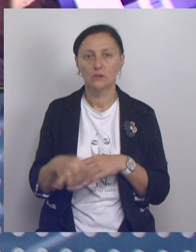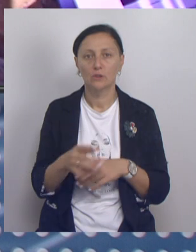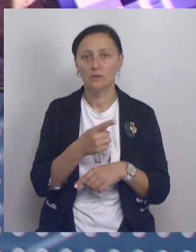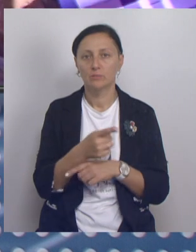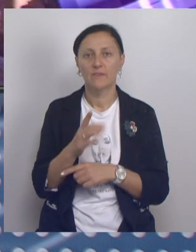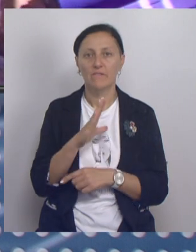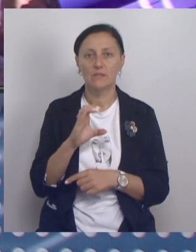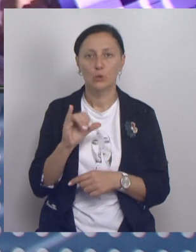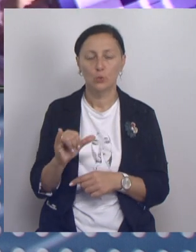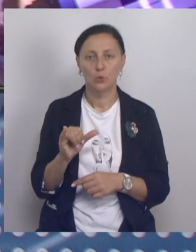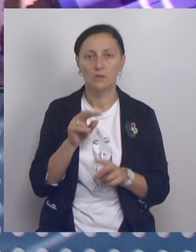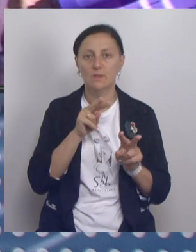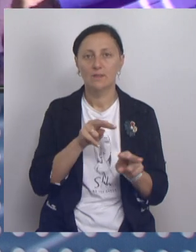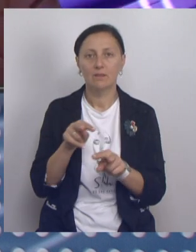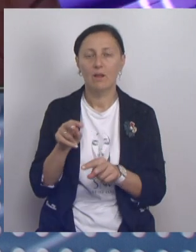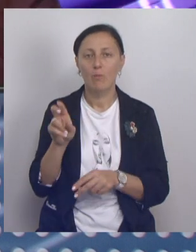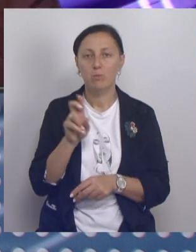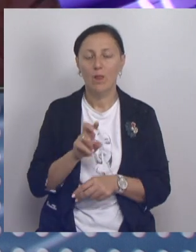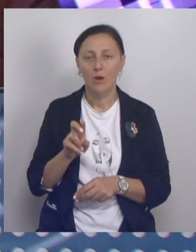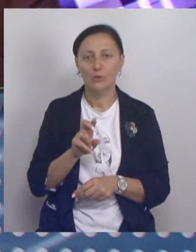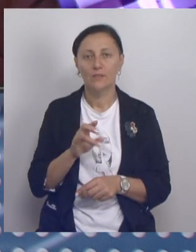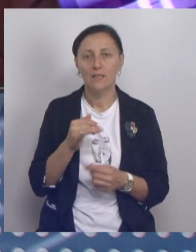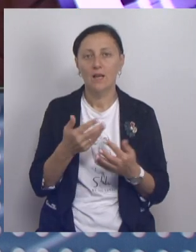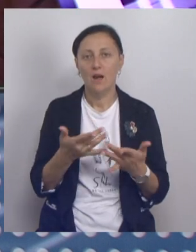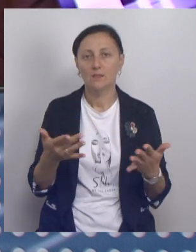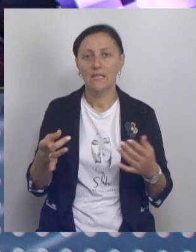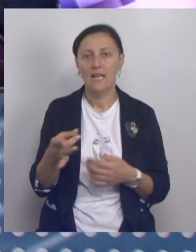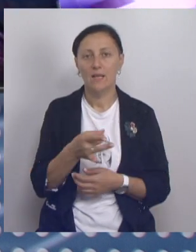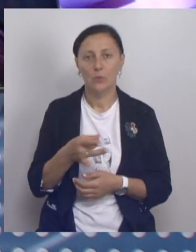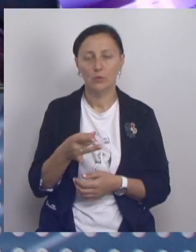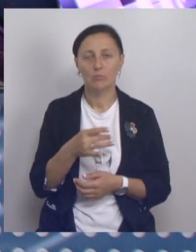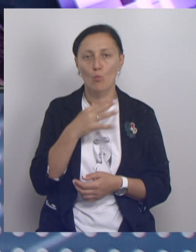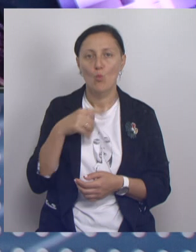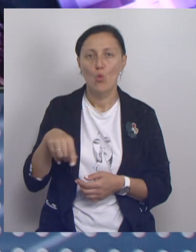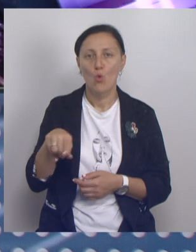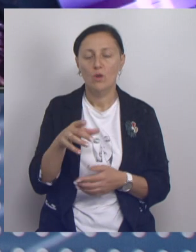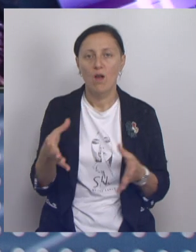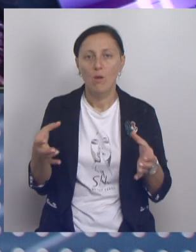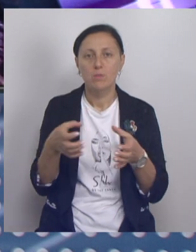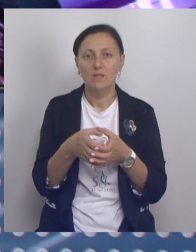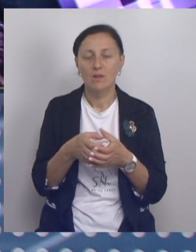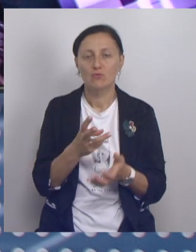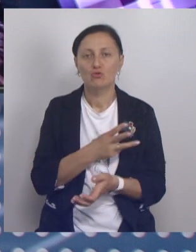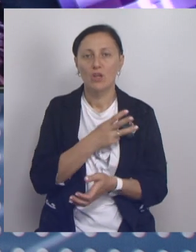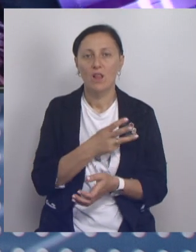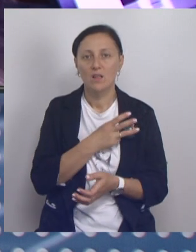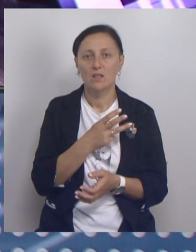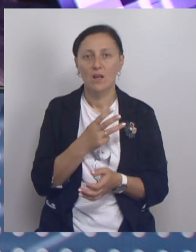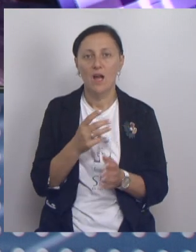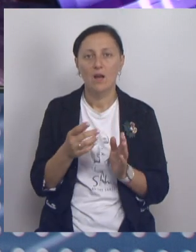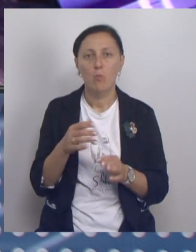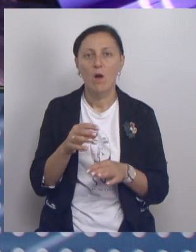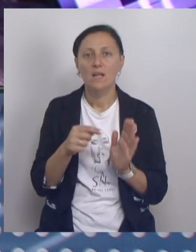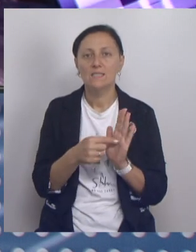ВСУ, следят не только белгородцы, но и жители других регионов страны. Многих объединяет искреннее желание разделить боль